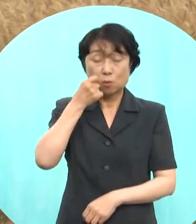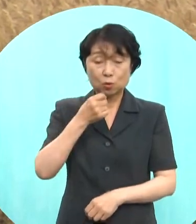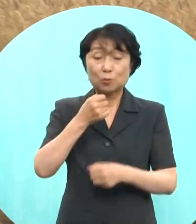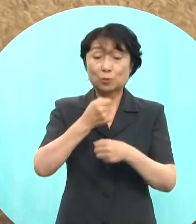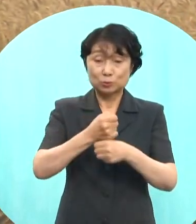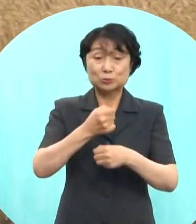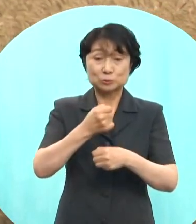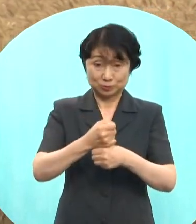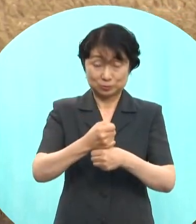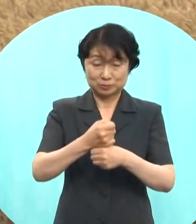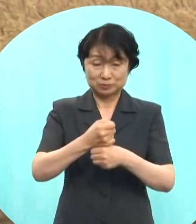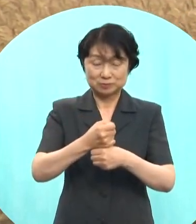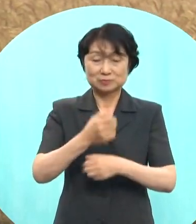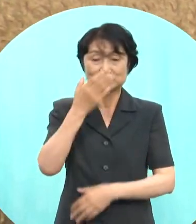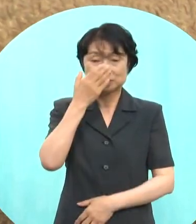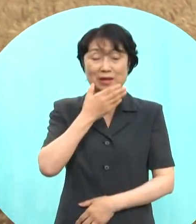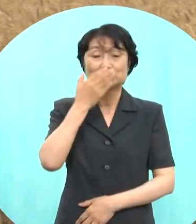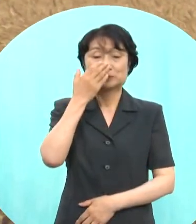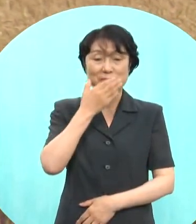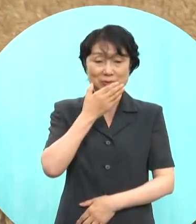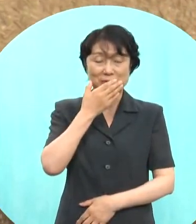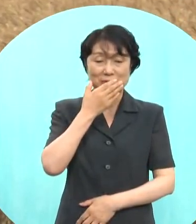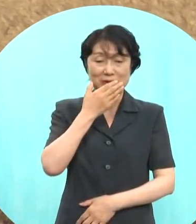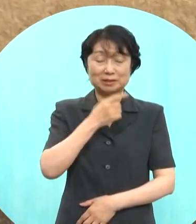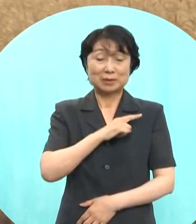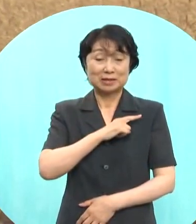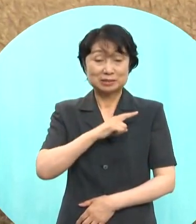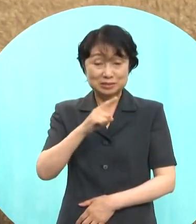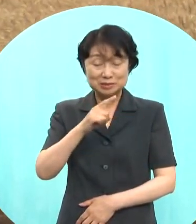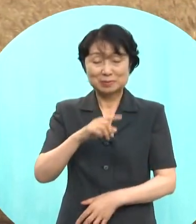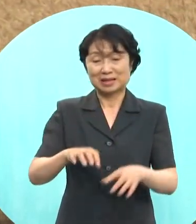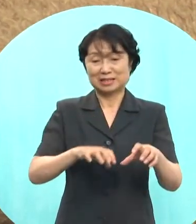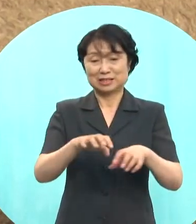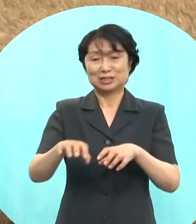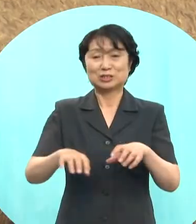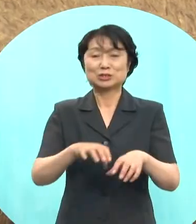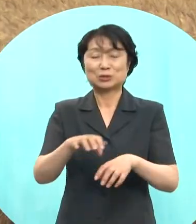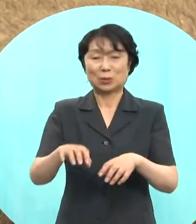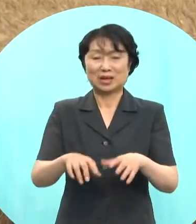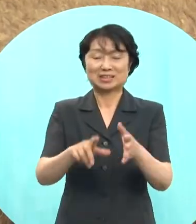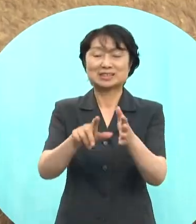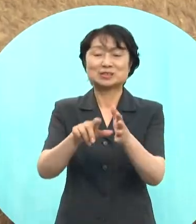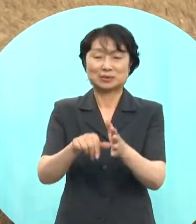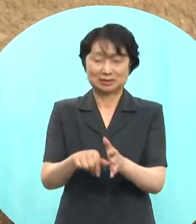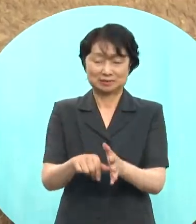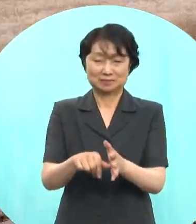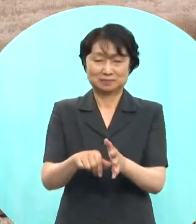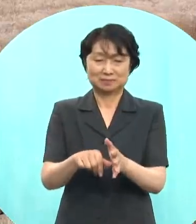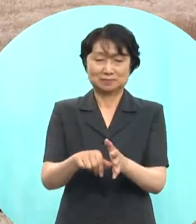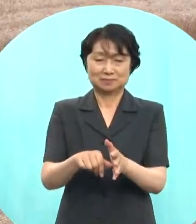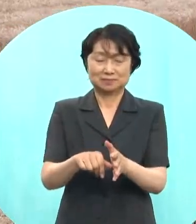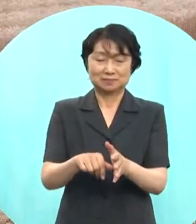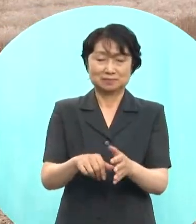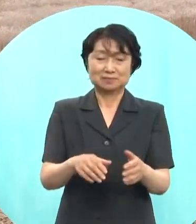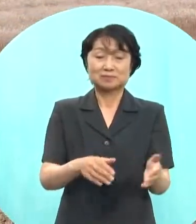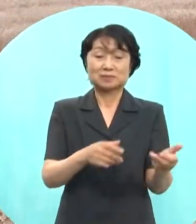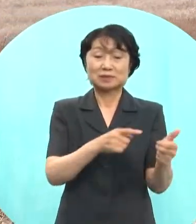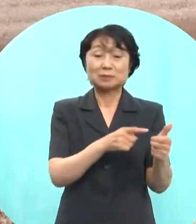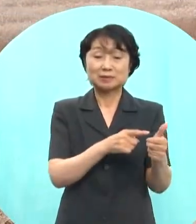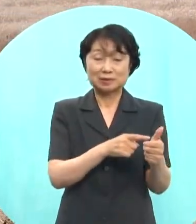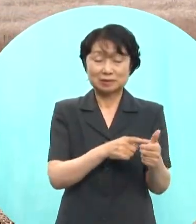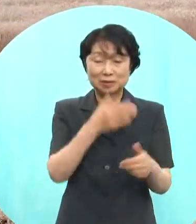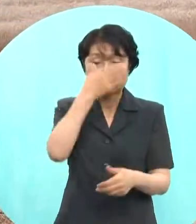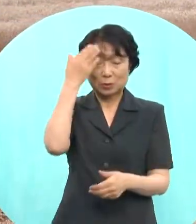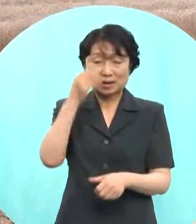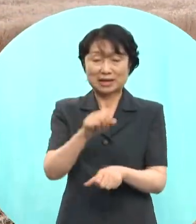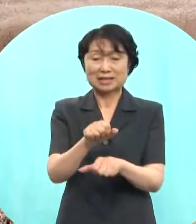お米を 作るということですね。 なるほど、 だから一番今忙しい最盛期なんですよね。 秋元さ